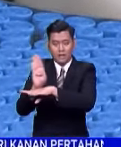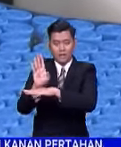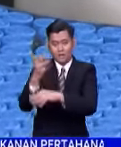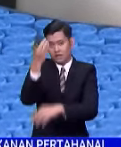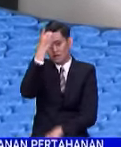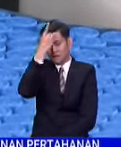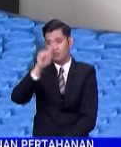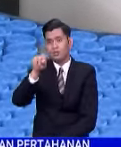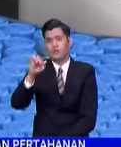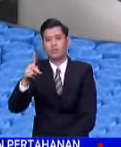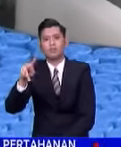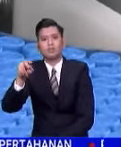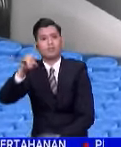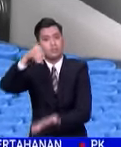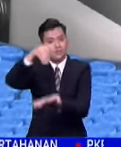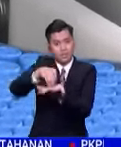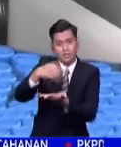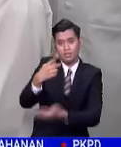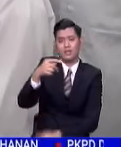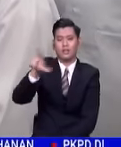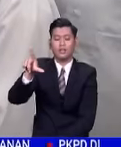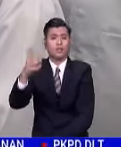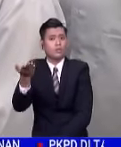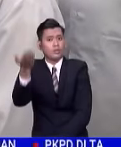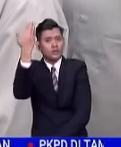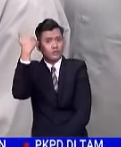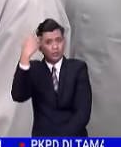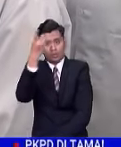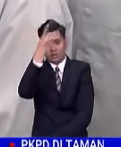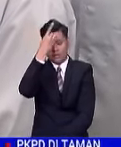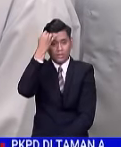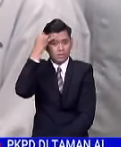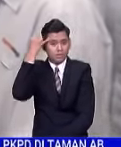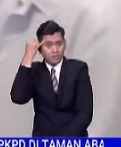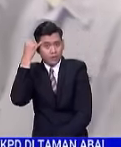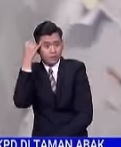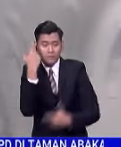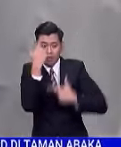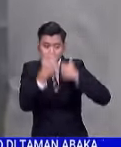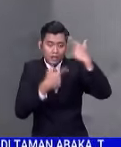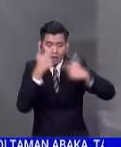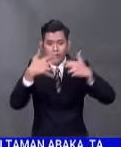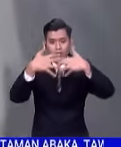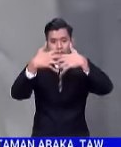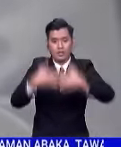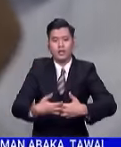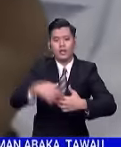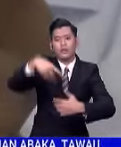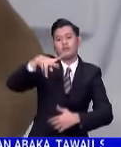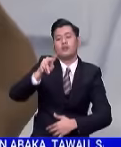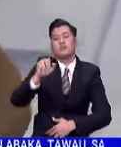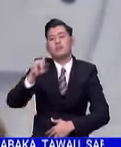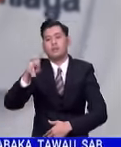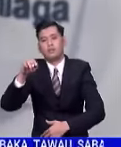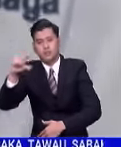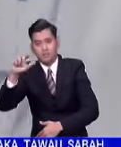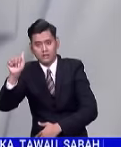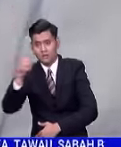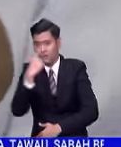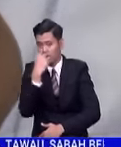Negara. Terdahulu, Datuk Seri Ismail membuat lawatan kerja ke kilang berteknologi tinggi Farmaniaga Life Science Sdn